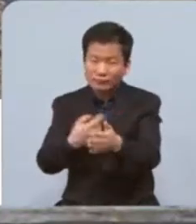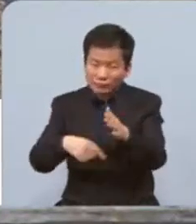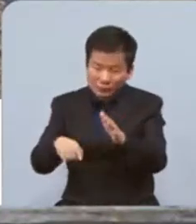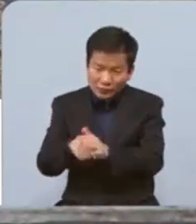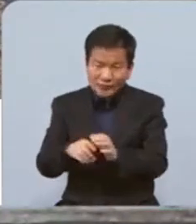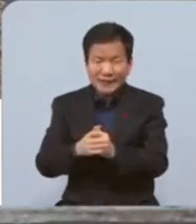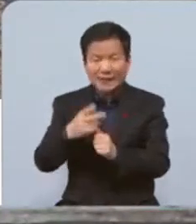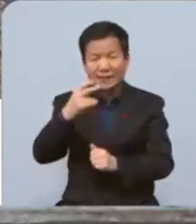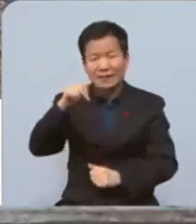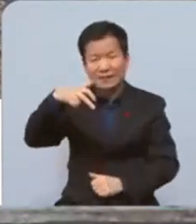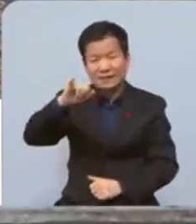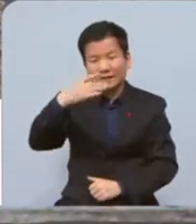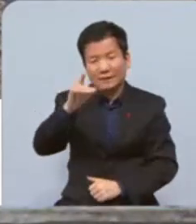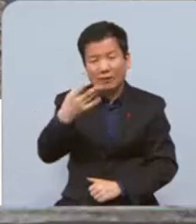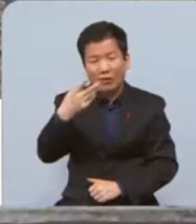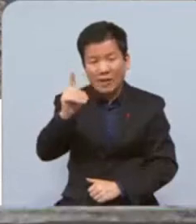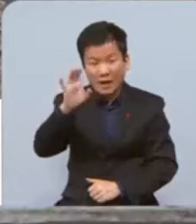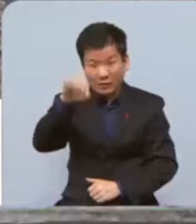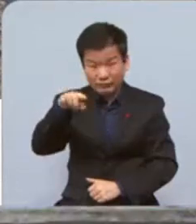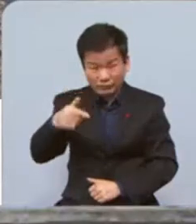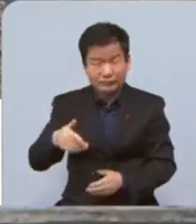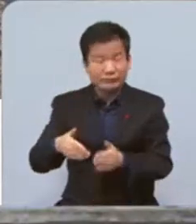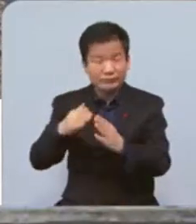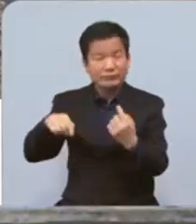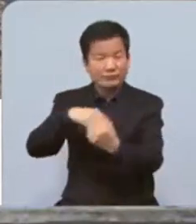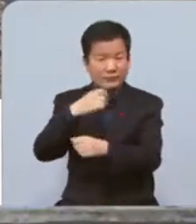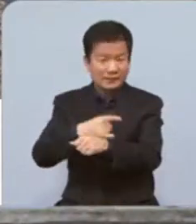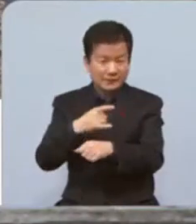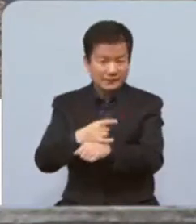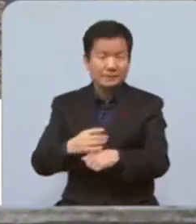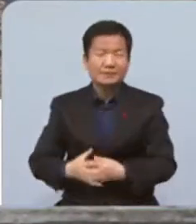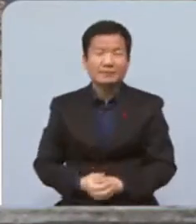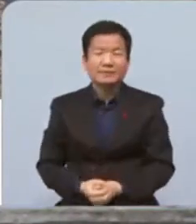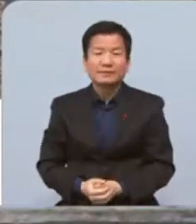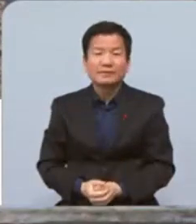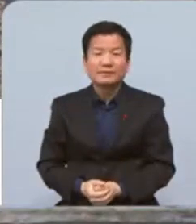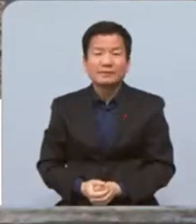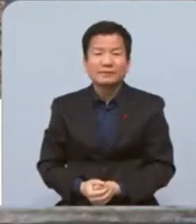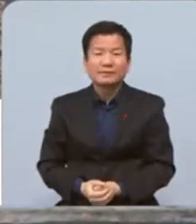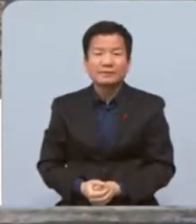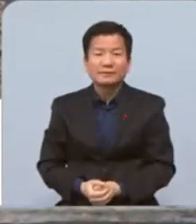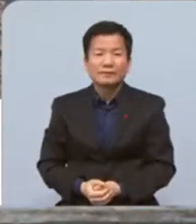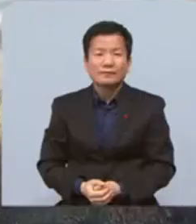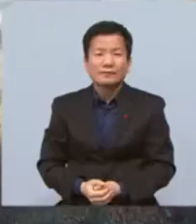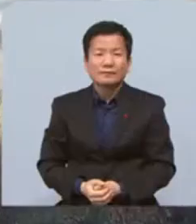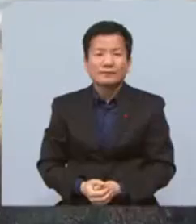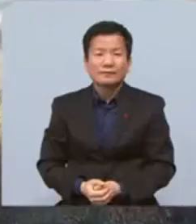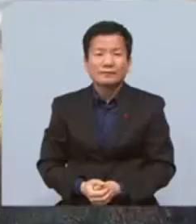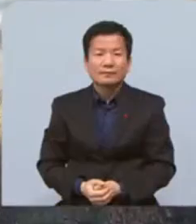디지털 타운을 조성했습니다. 지역별 주요 소식 송근섭 기자입니다.